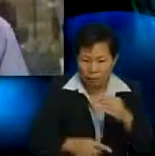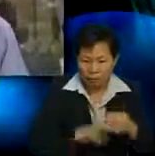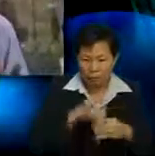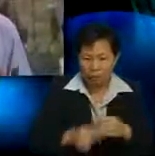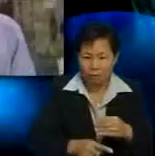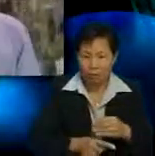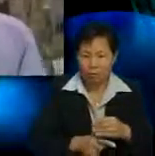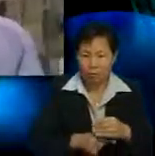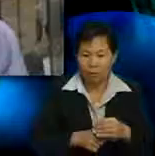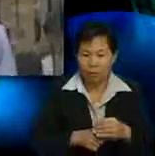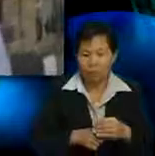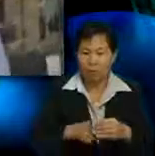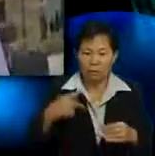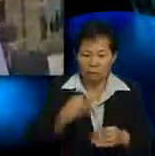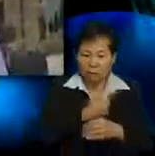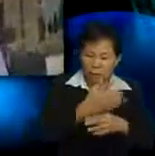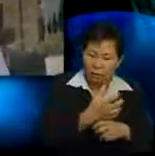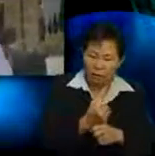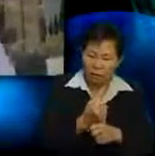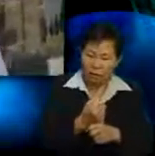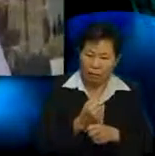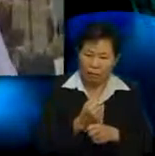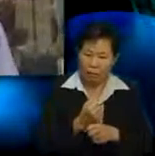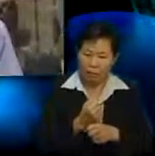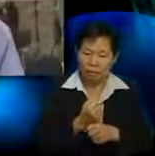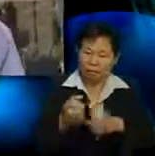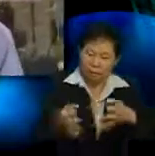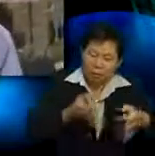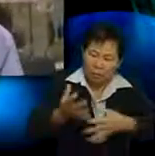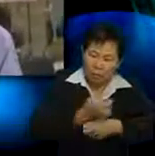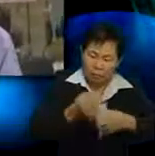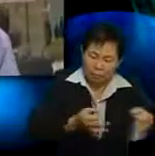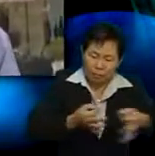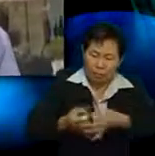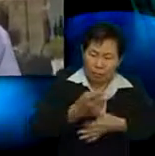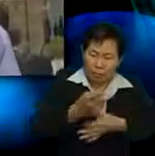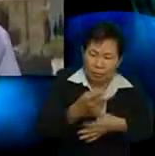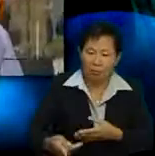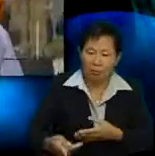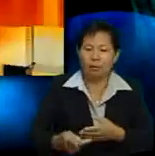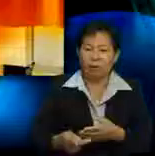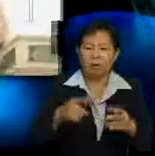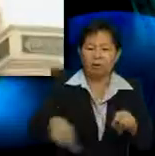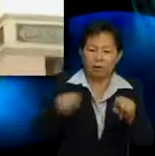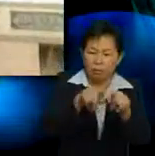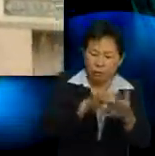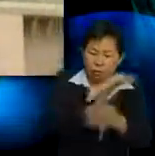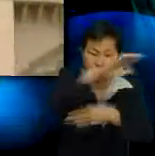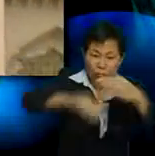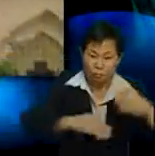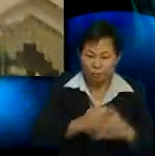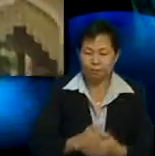tentang masalah kewangan, kami dapat menerangkan perkara-perkara seperti itu semua.